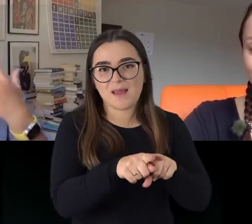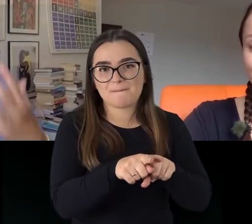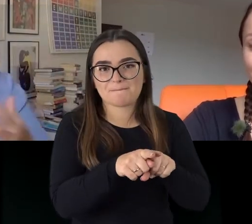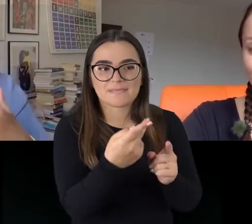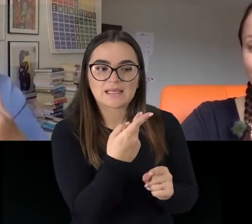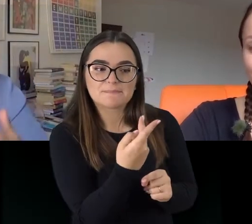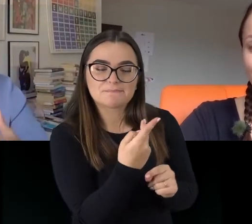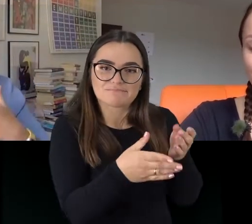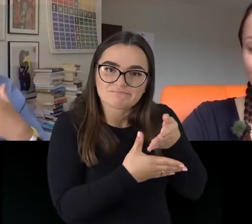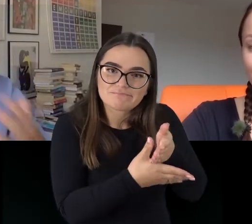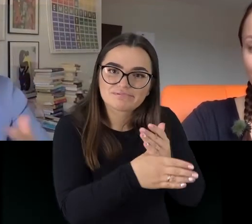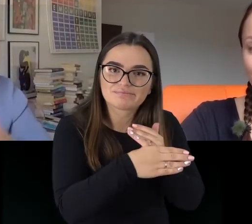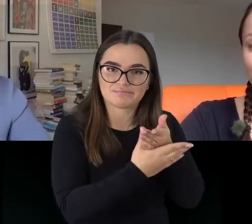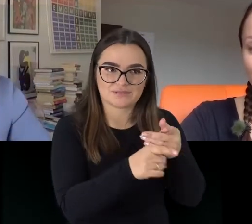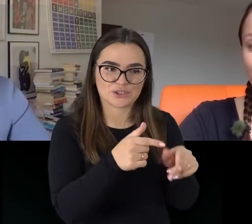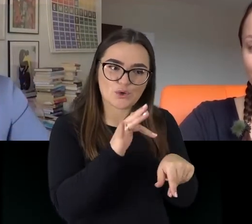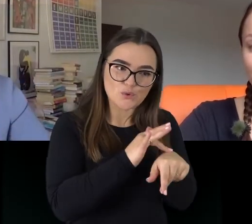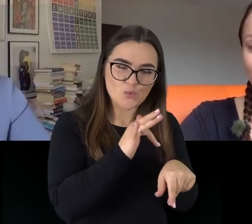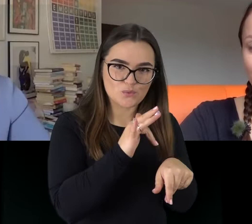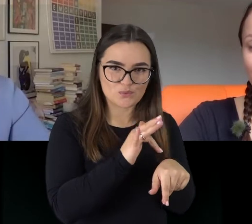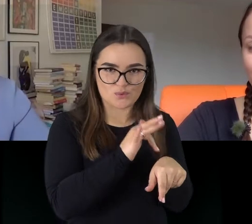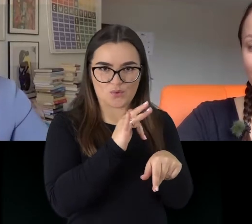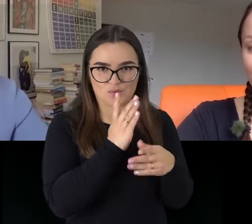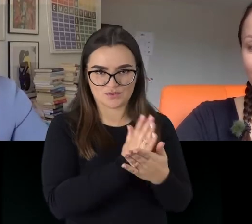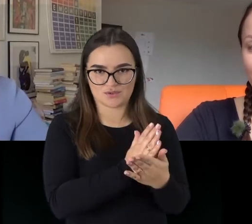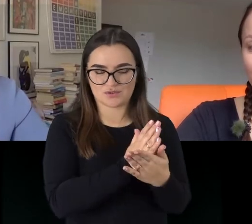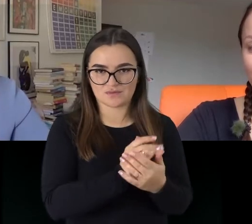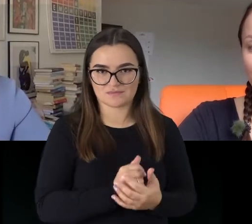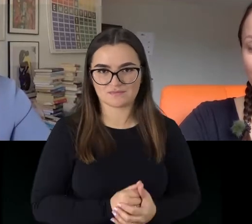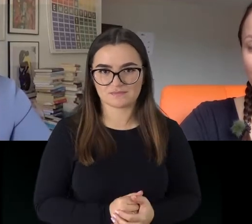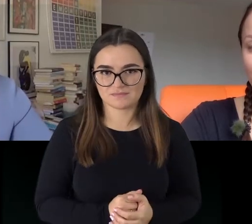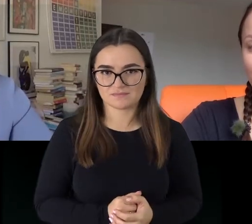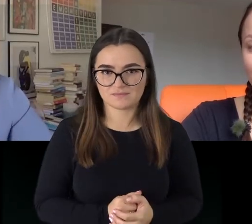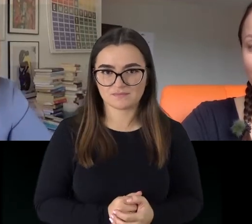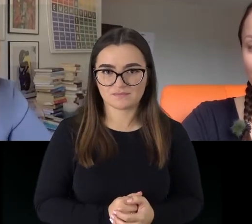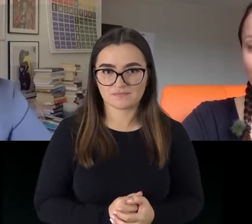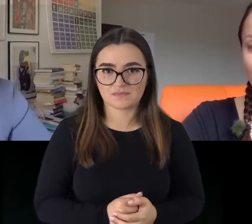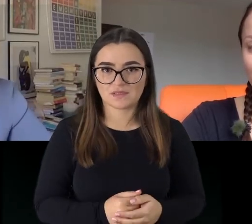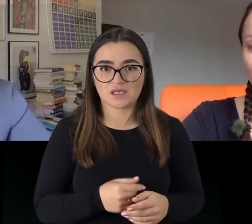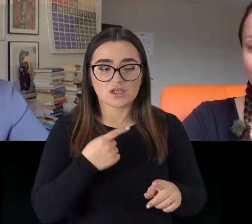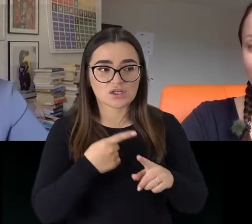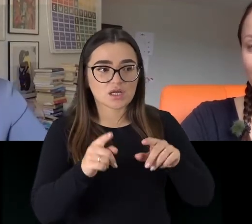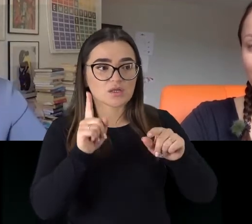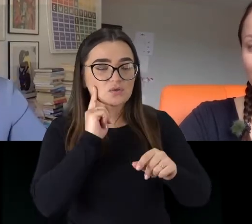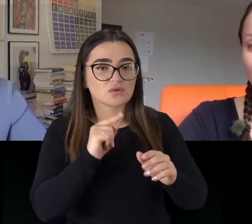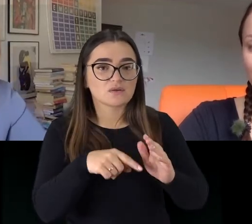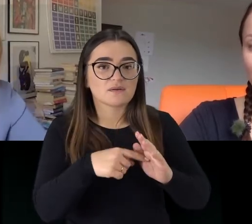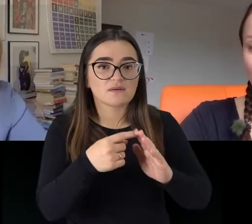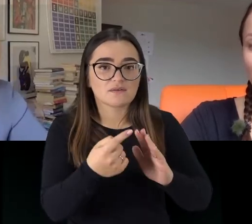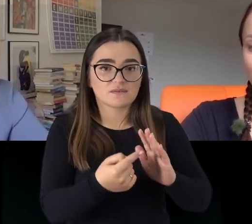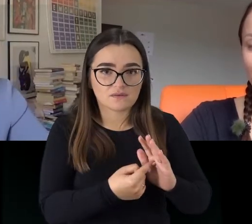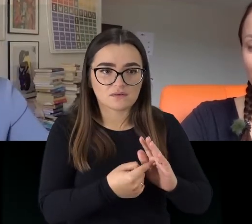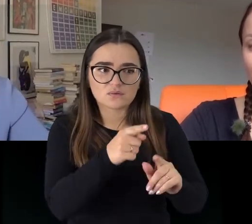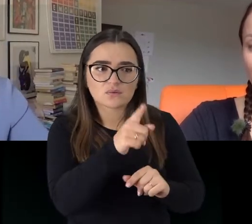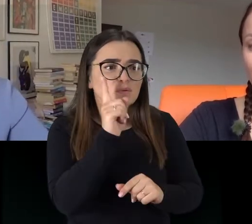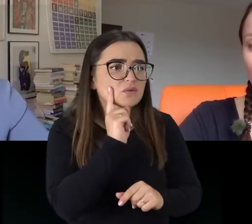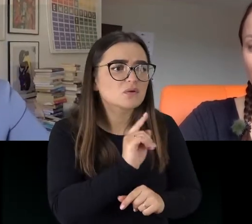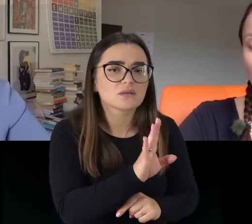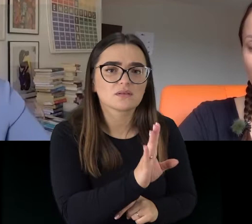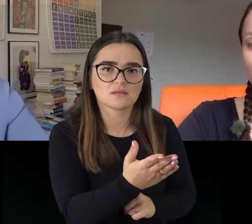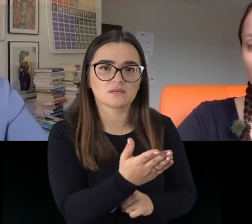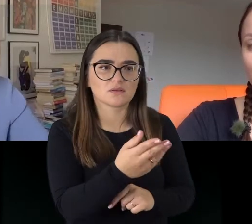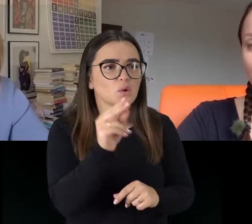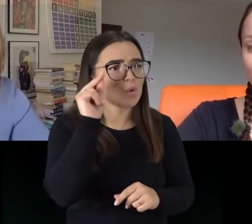tai yra abipusiškumas, aš tave jaučiu. Štai ir tada galiu klausti lygiai taip pat, ar ne, ko tu nori, kas tau